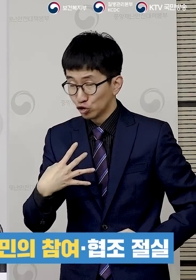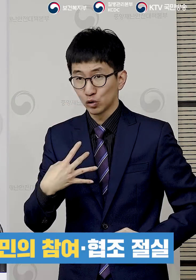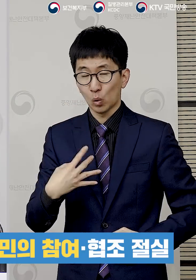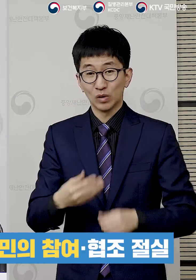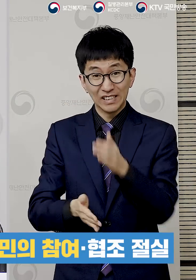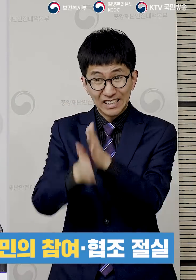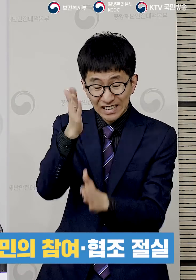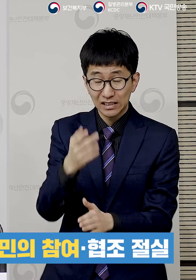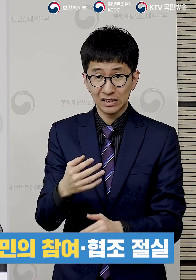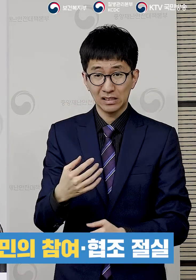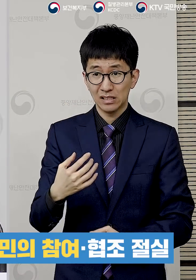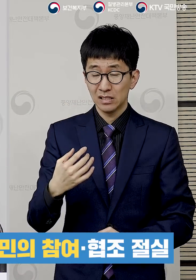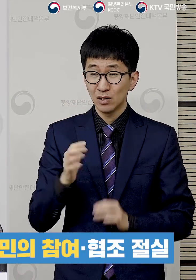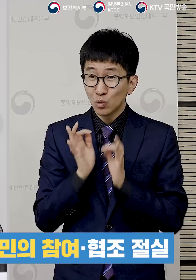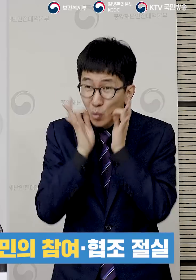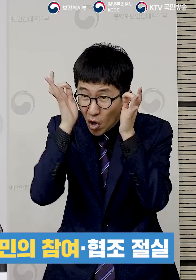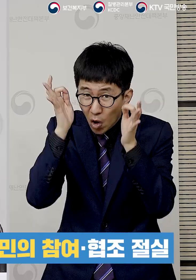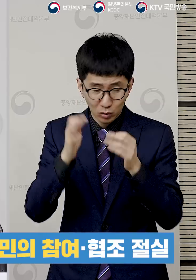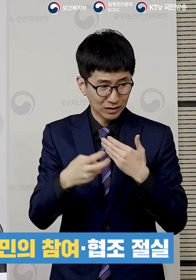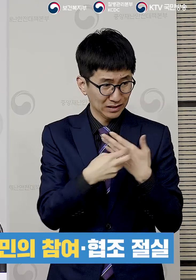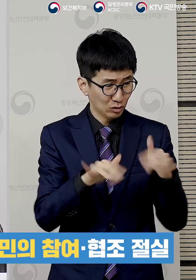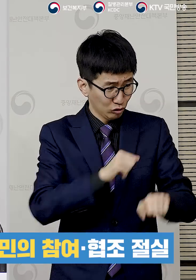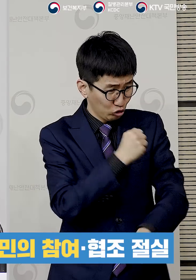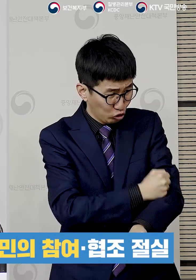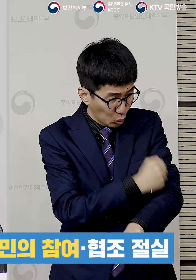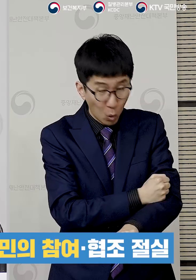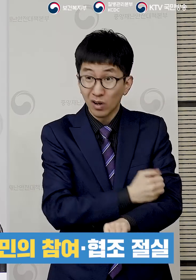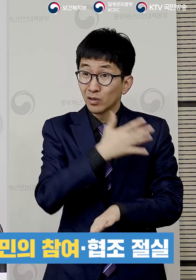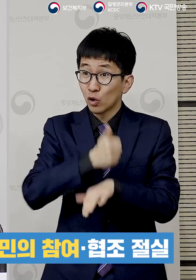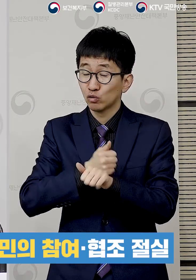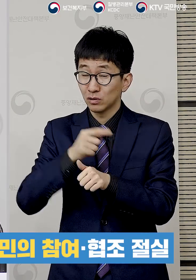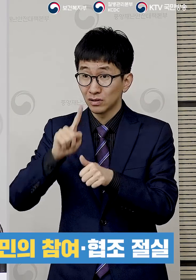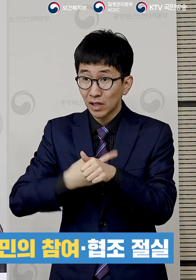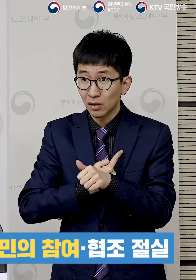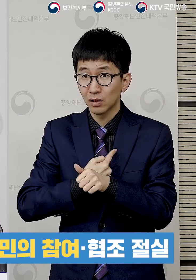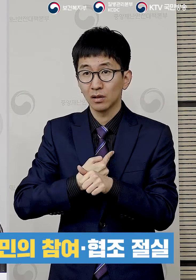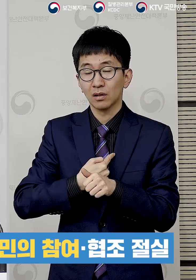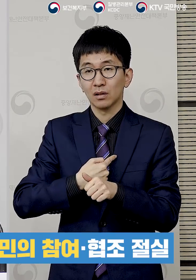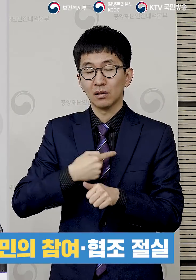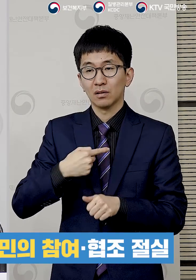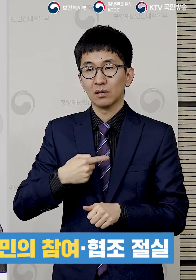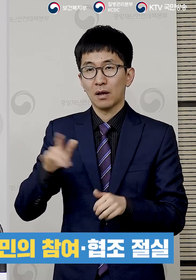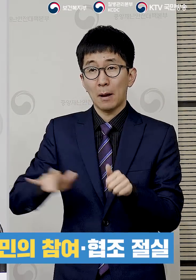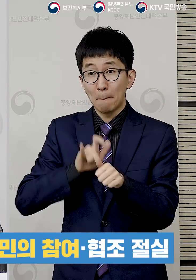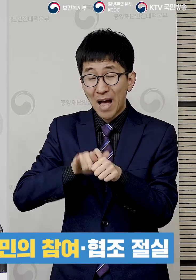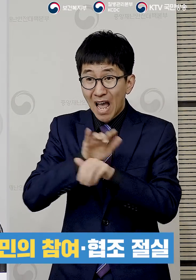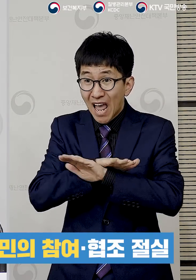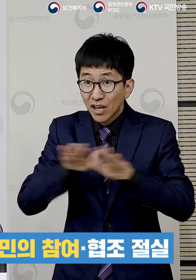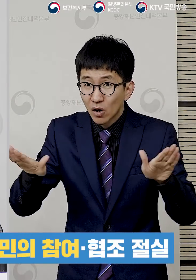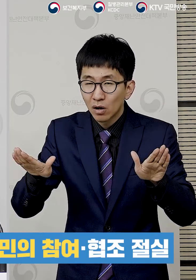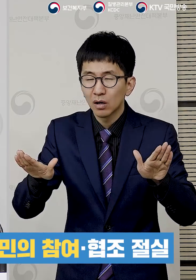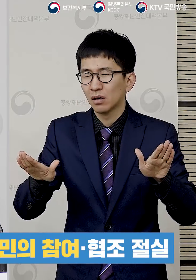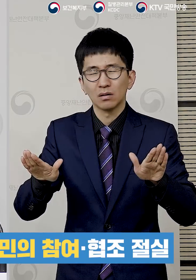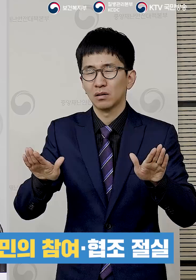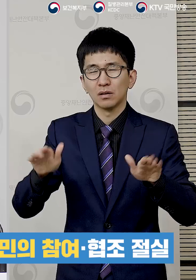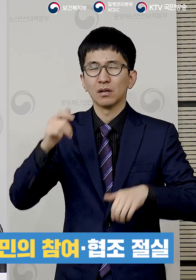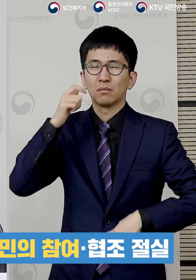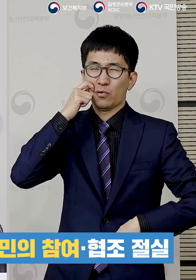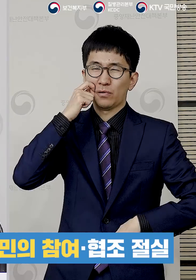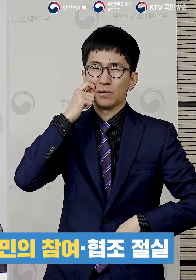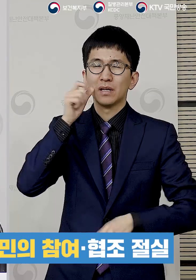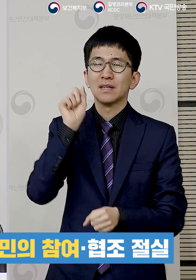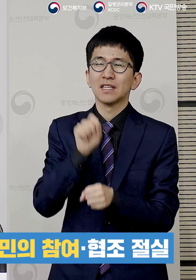힘만이나 지자체의 힘 그리고 의료계의 노력만으로 이 질병을 극복하기 매우 어렵다라는 것이 지난